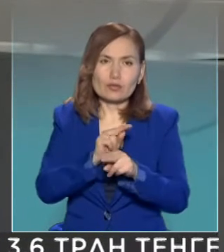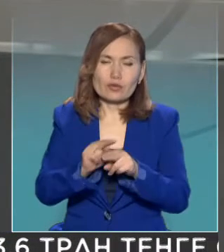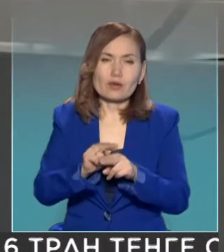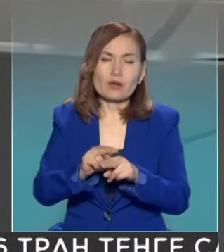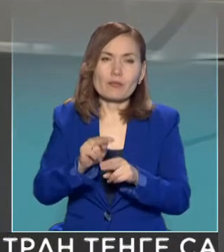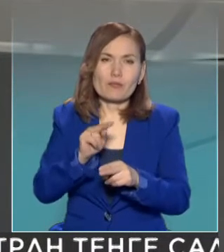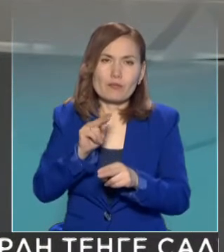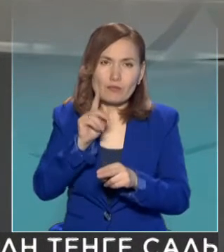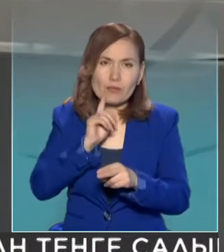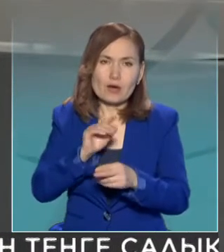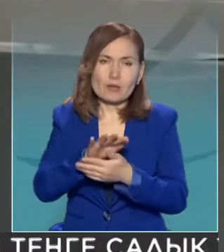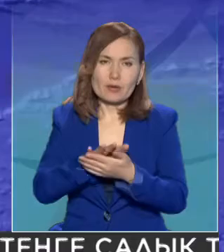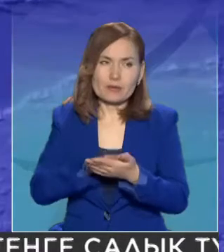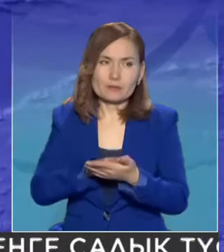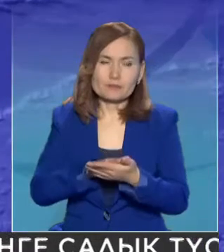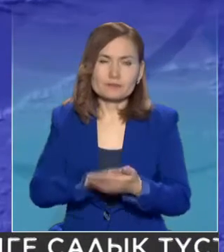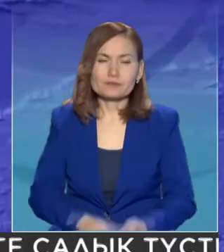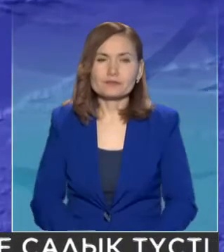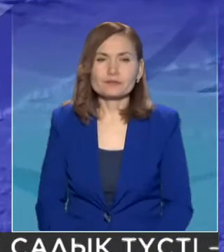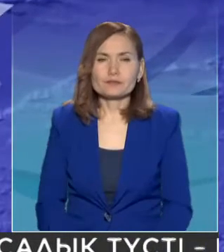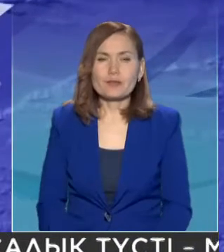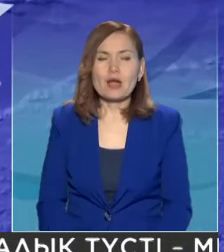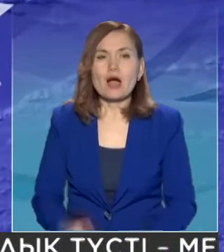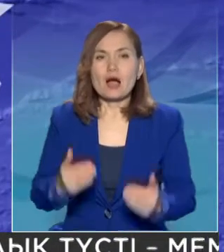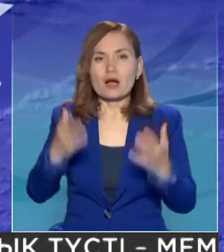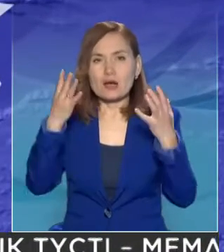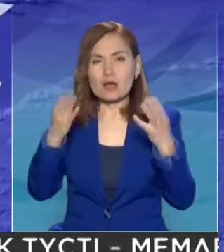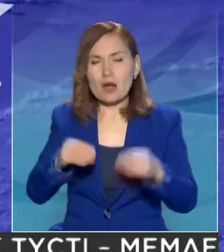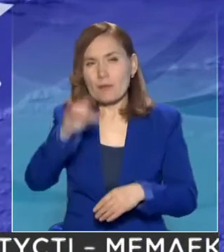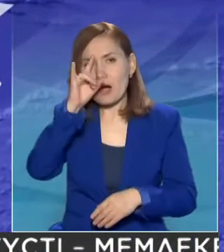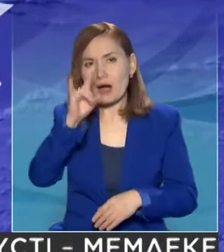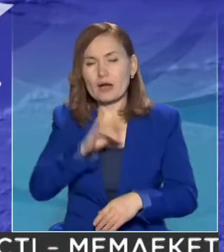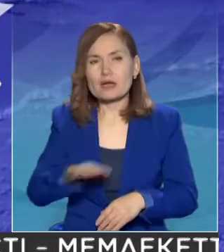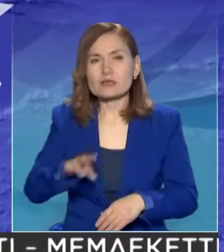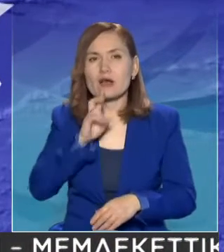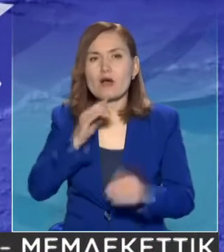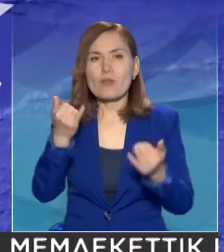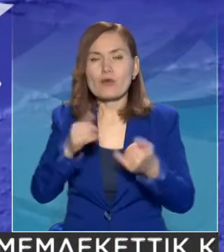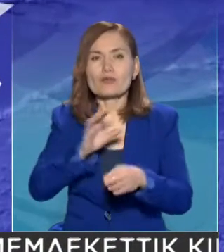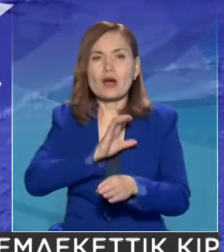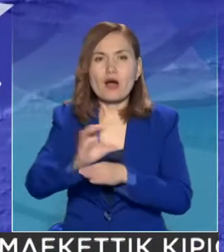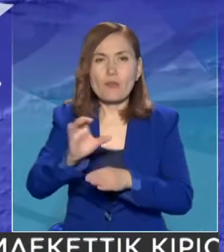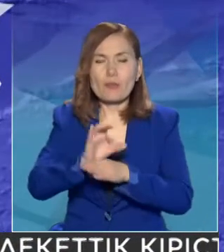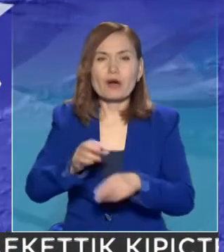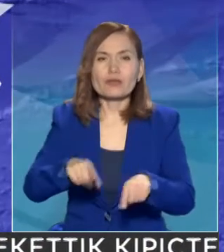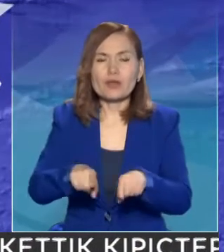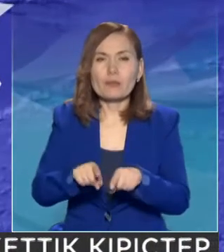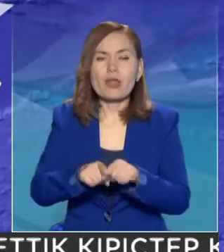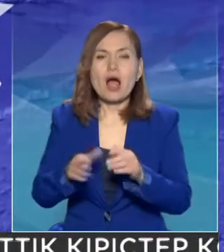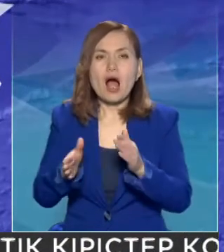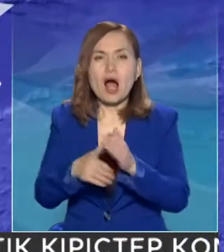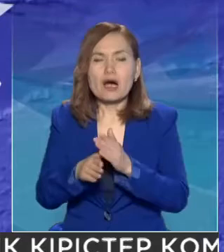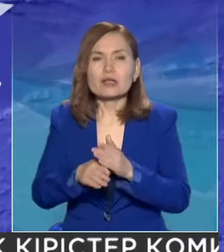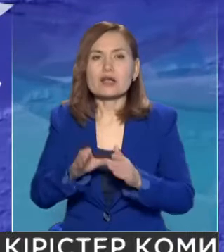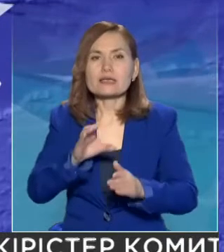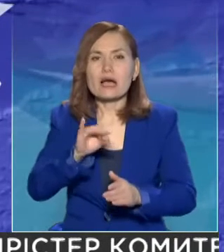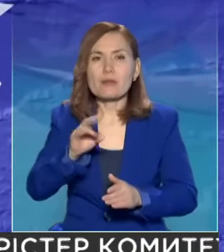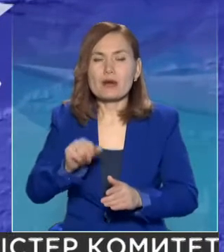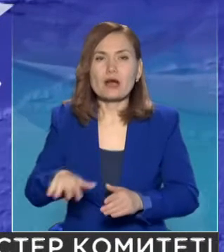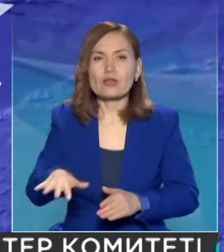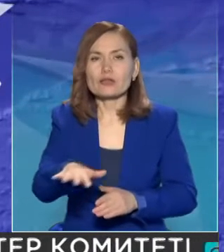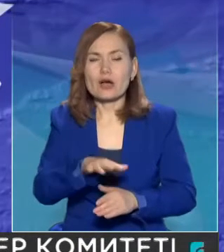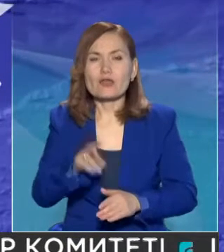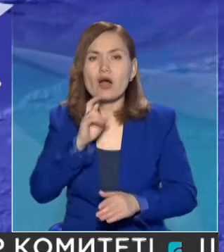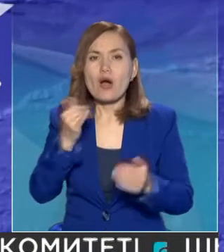атқаратын жергілікті компанияға сенеміз. Қазіргі таңда еліміз мұнай экспортын қалпына келтіру үшін Атырау-Самара, Атасу Алашаңқай